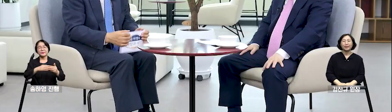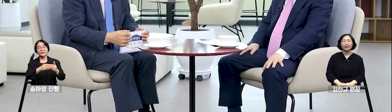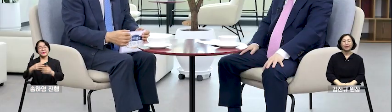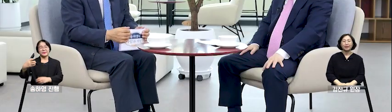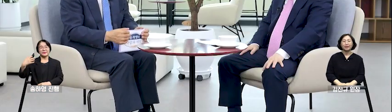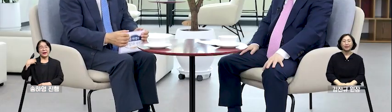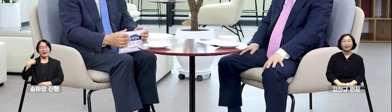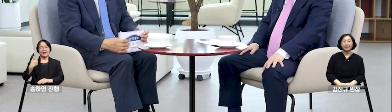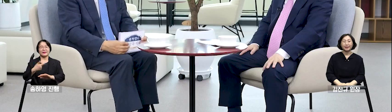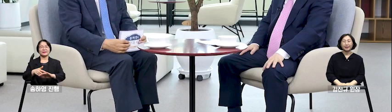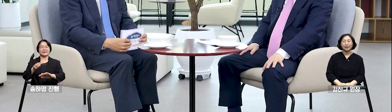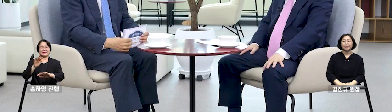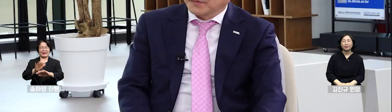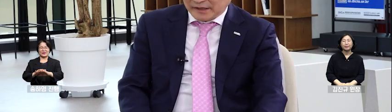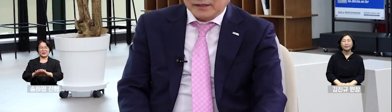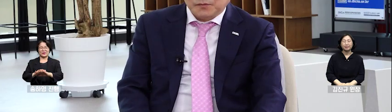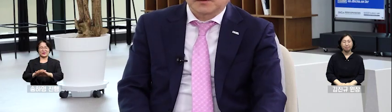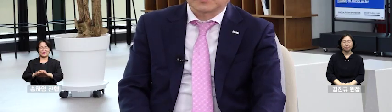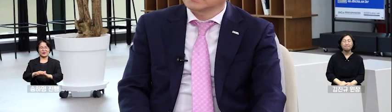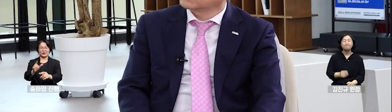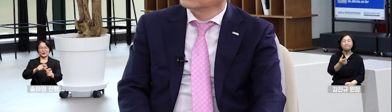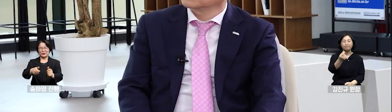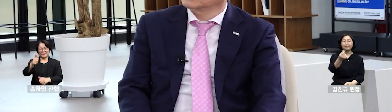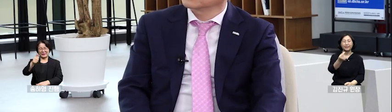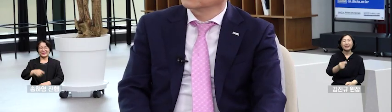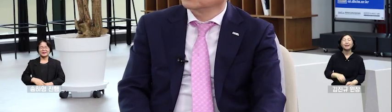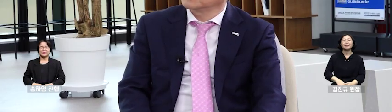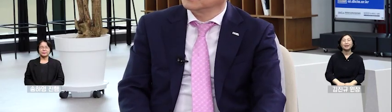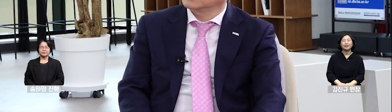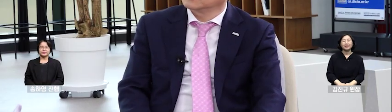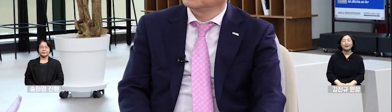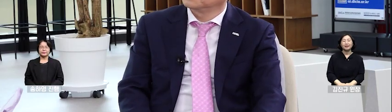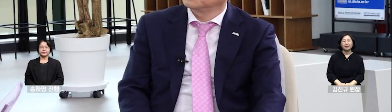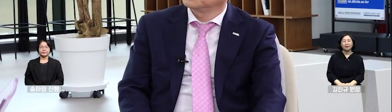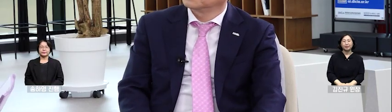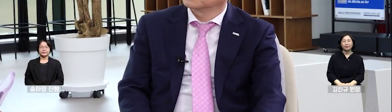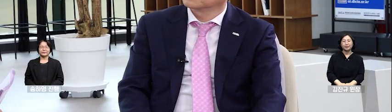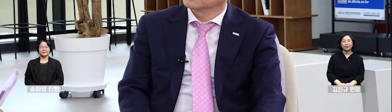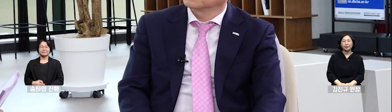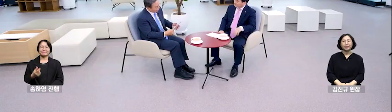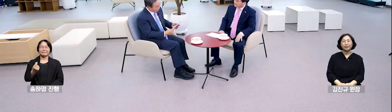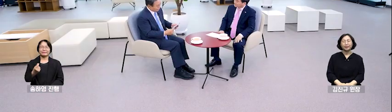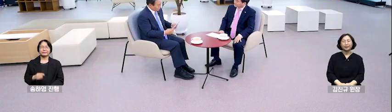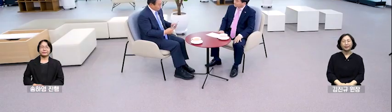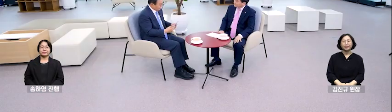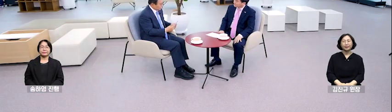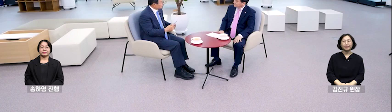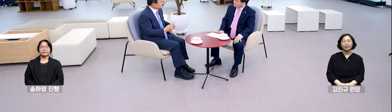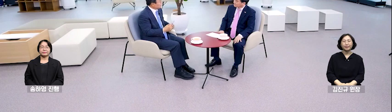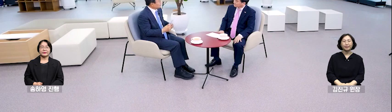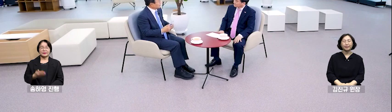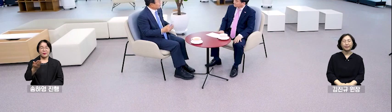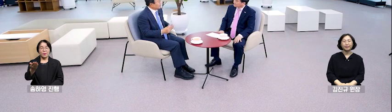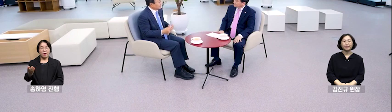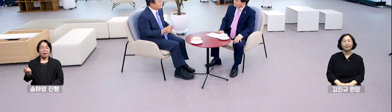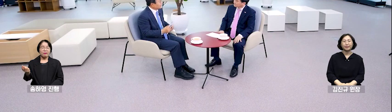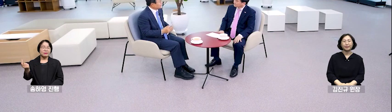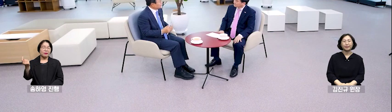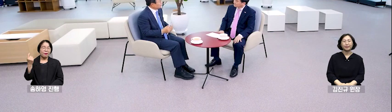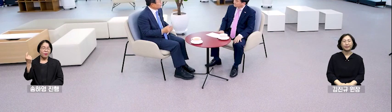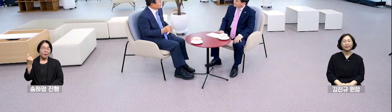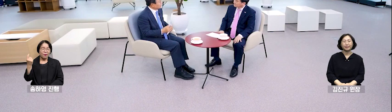태 전이되고 족해요 4 교태 쓰며 상에서 의미입니다 그렇습니다 원장님 말씀 듣다보니까